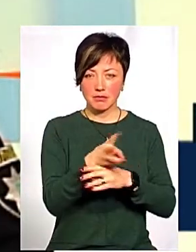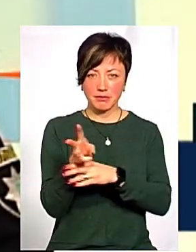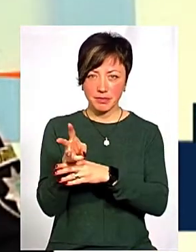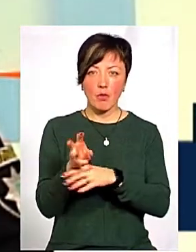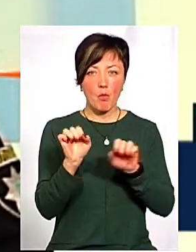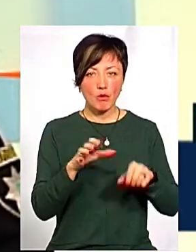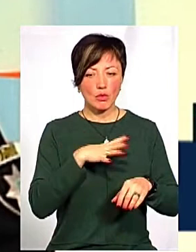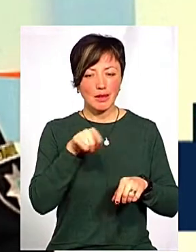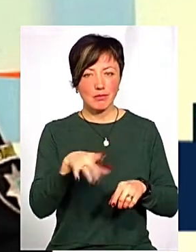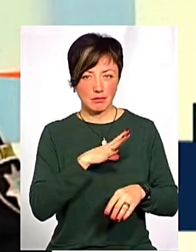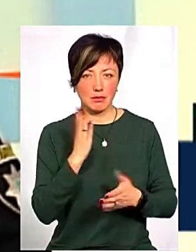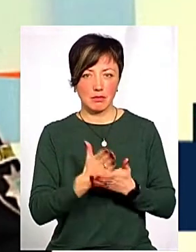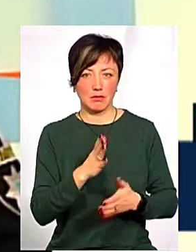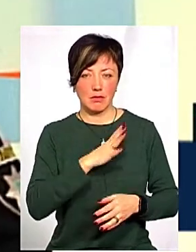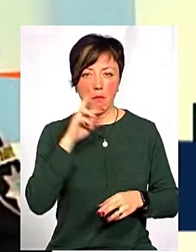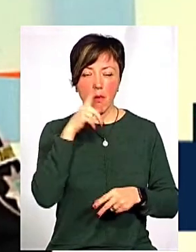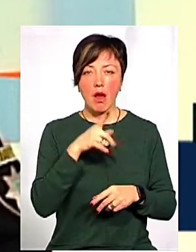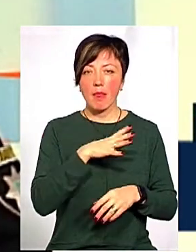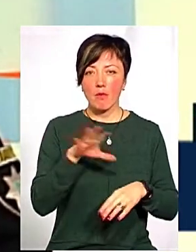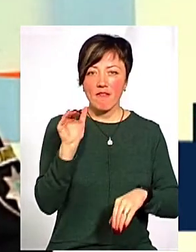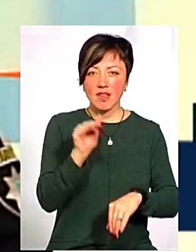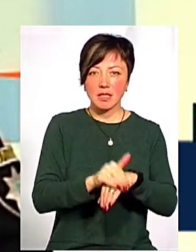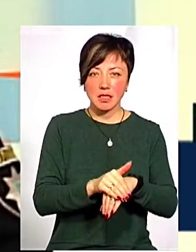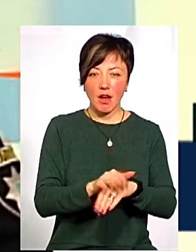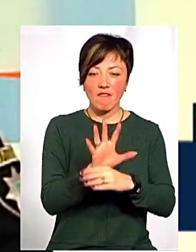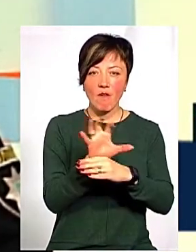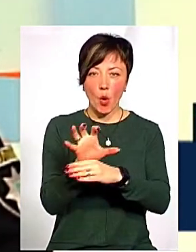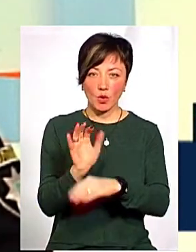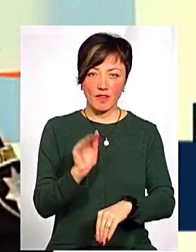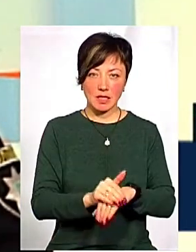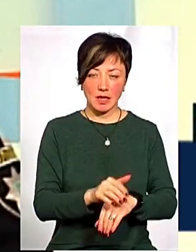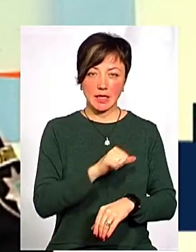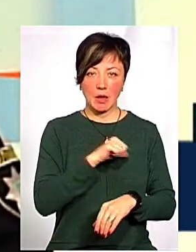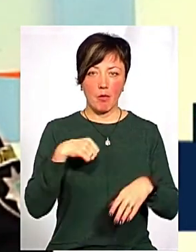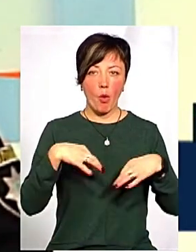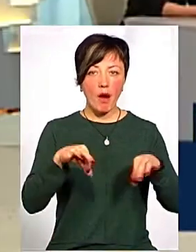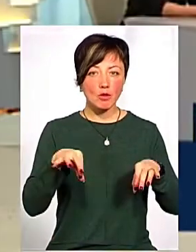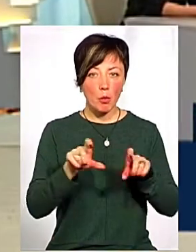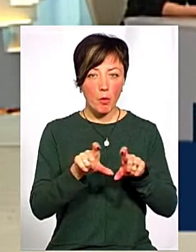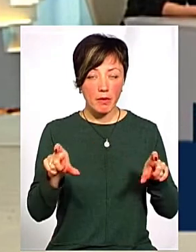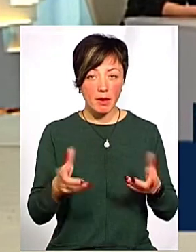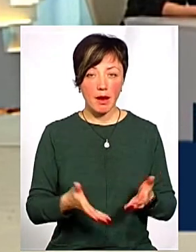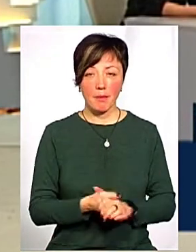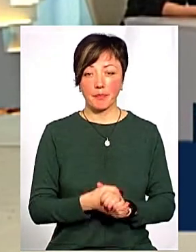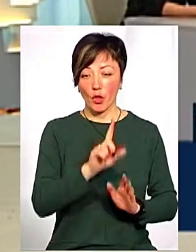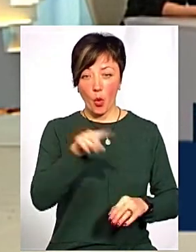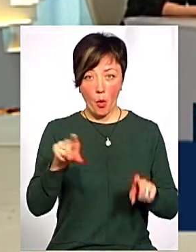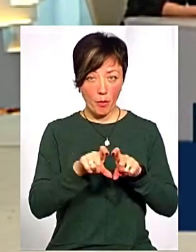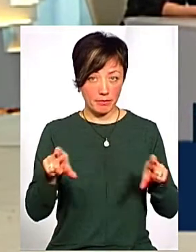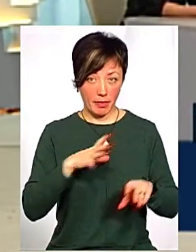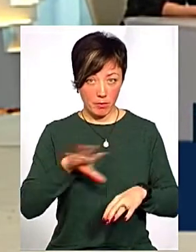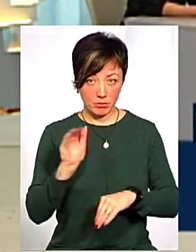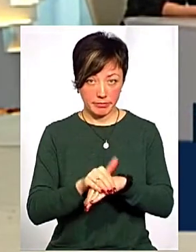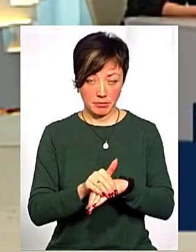було говорити про похибку, в яких не було фіксації, фотофіксації самого автомобіля, номерного